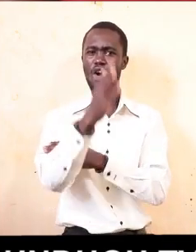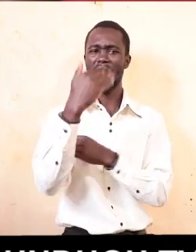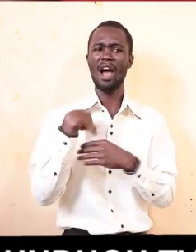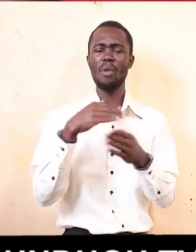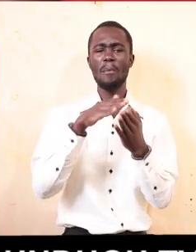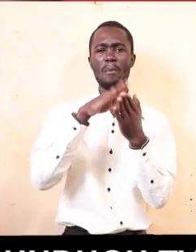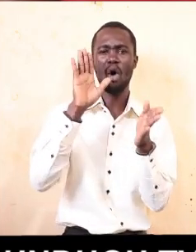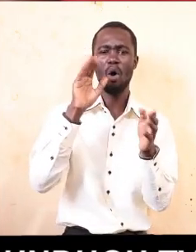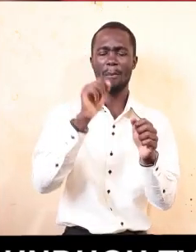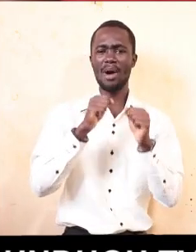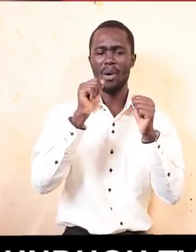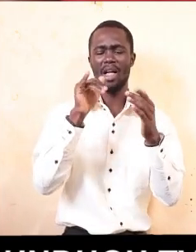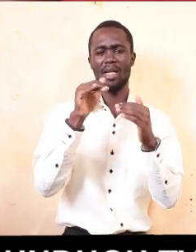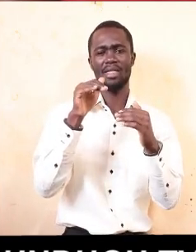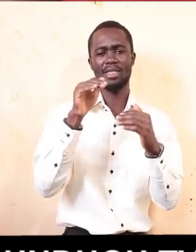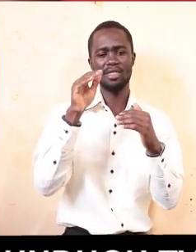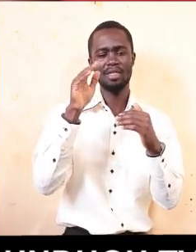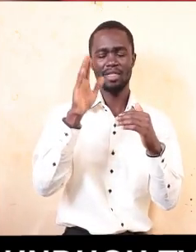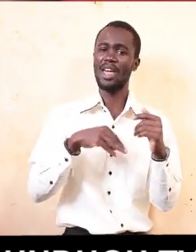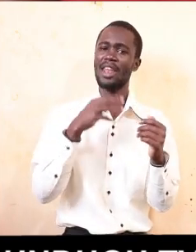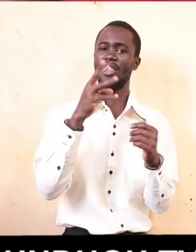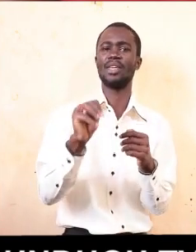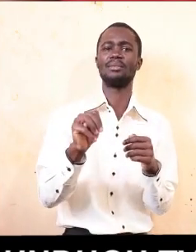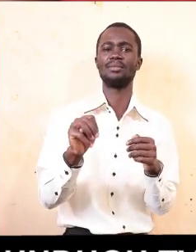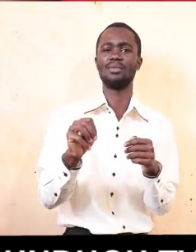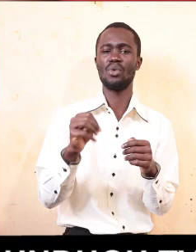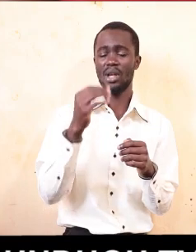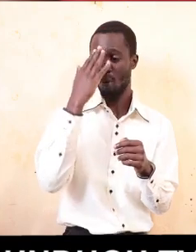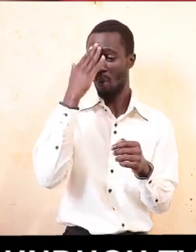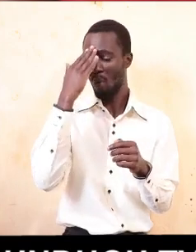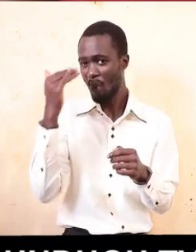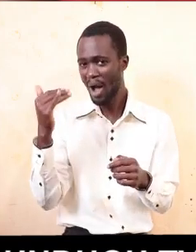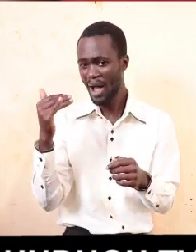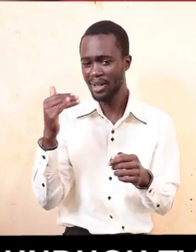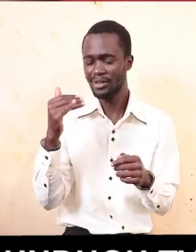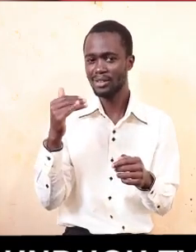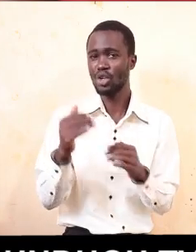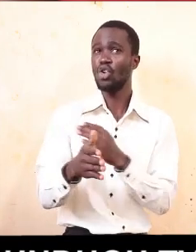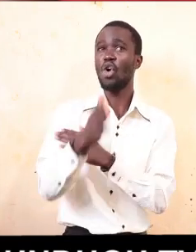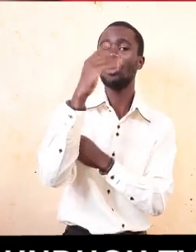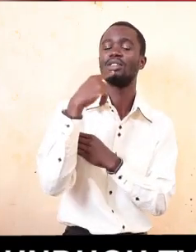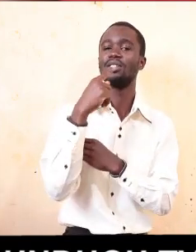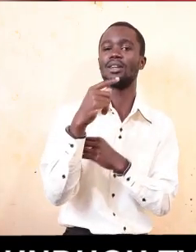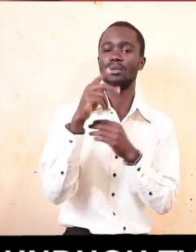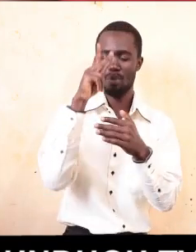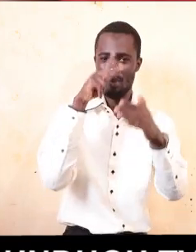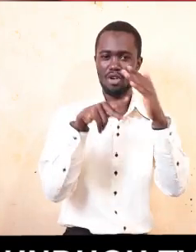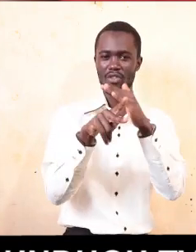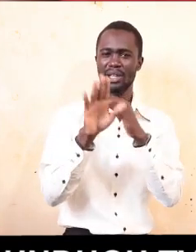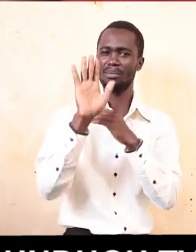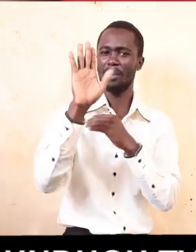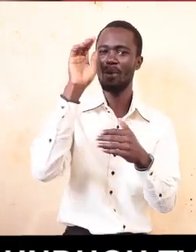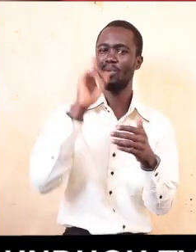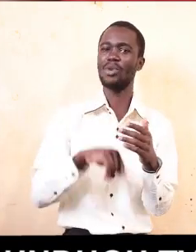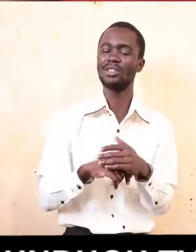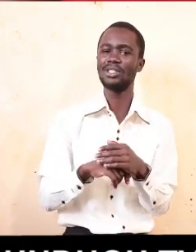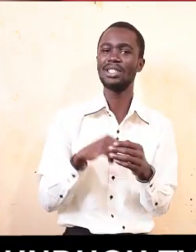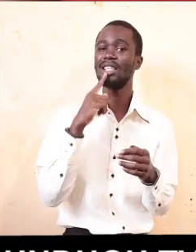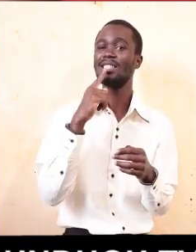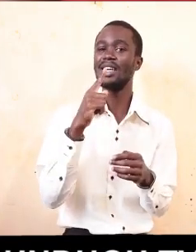yeyote. Na ndio sababu hapa anamwambia nabii wake, waambie hawa